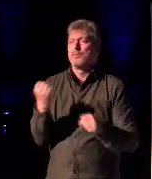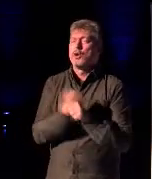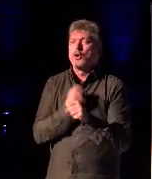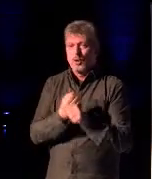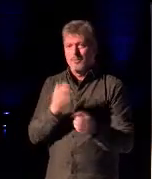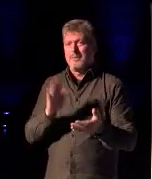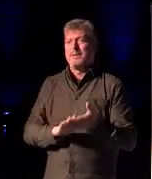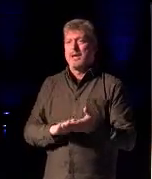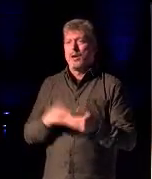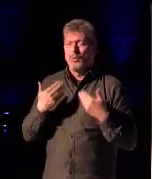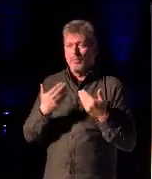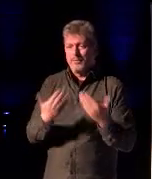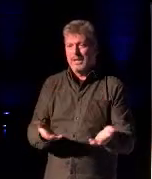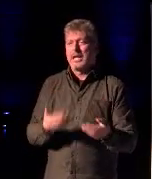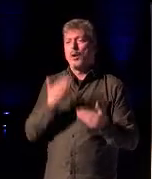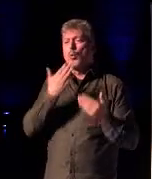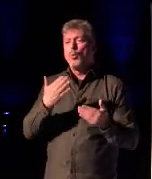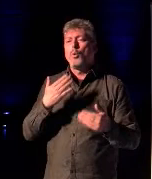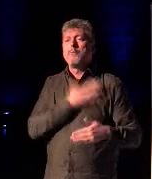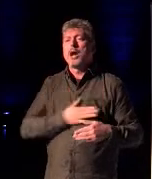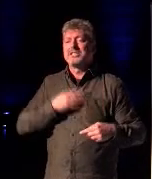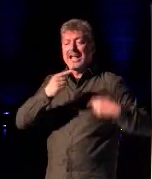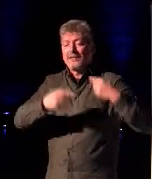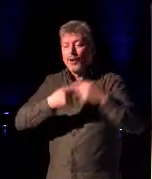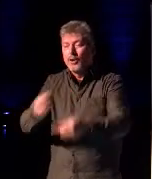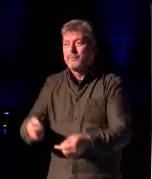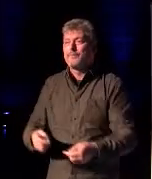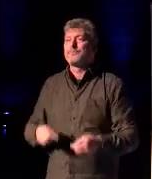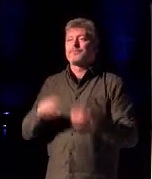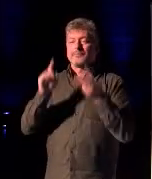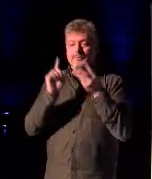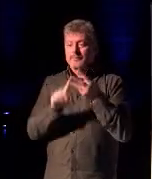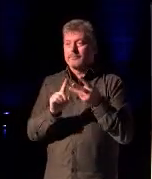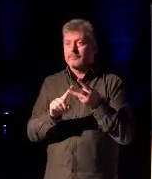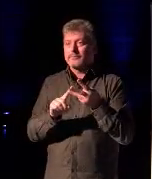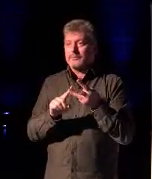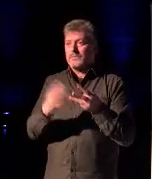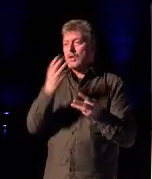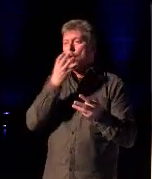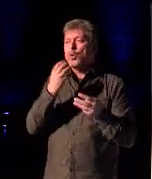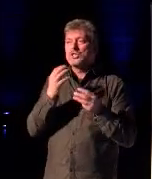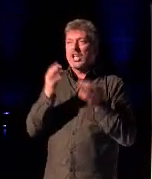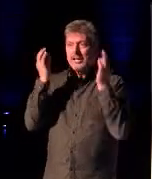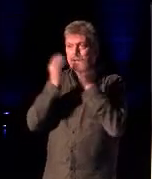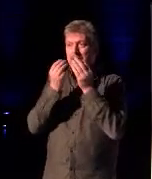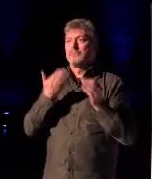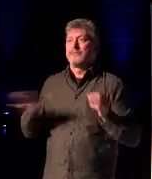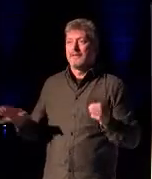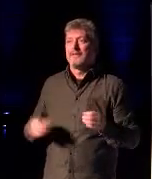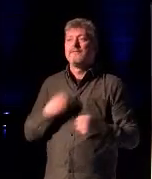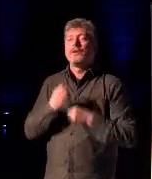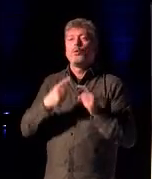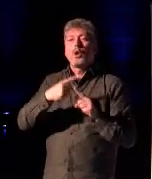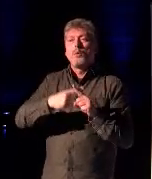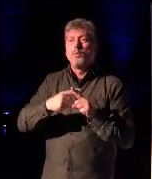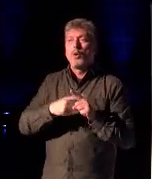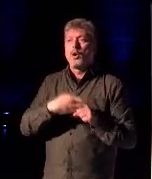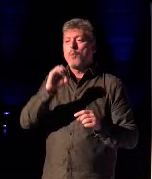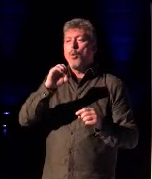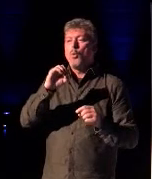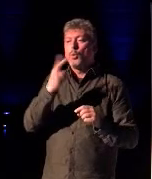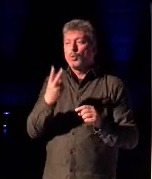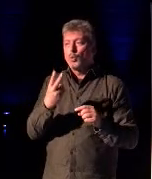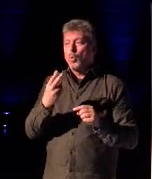med i arbeidet med gode pasientforløp. Og så å bli kvitt oksygenet. Og der ble det gjort målinger på